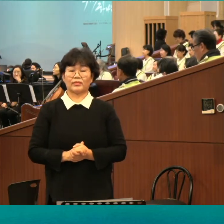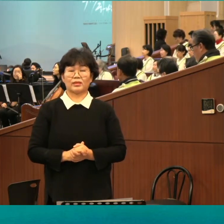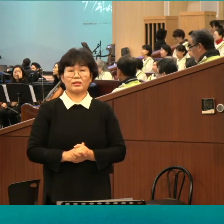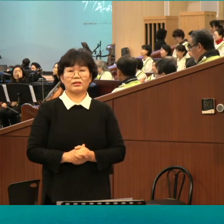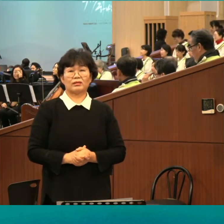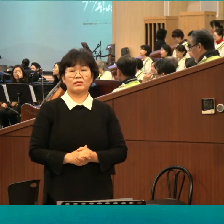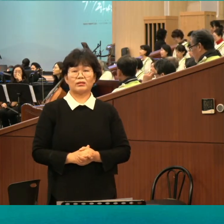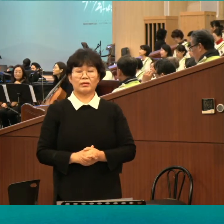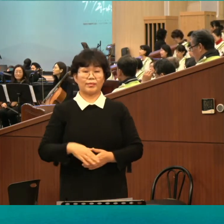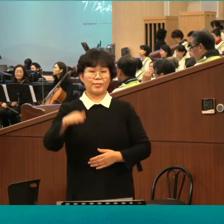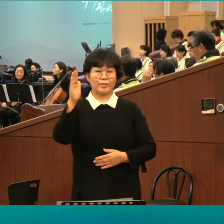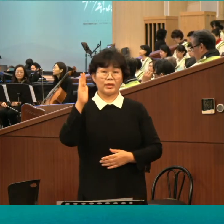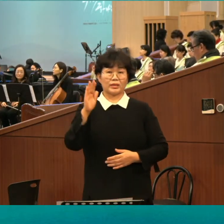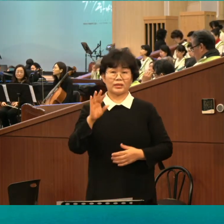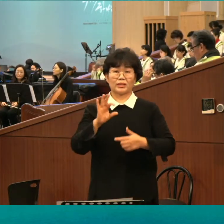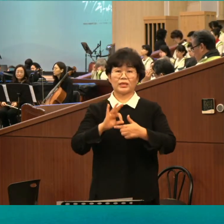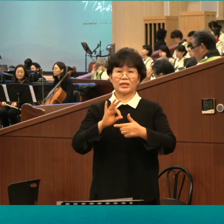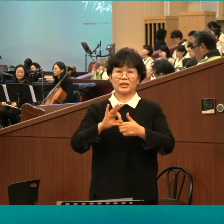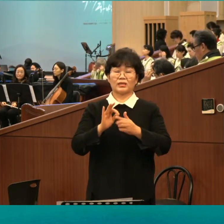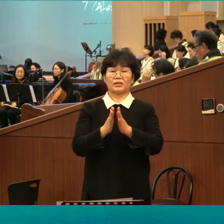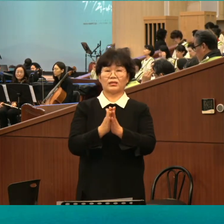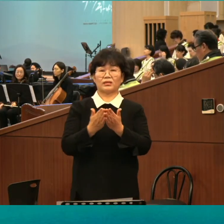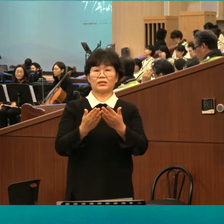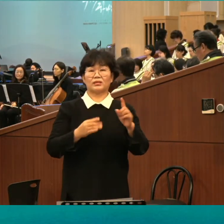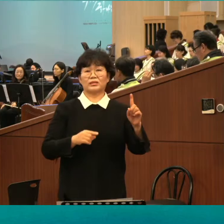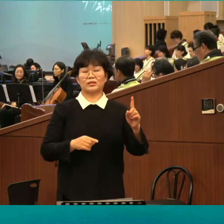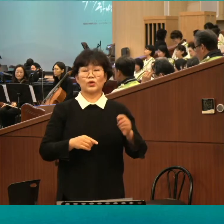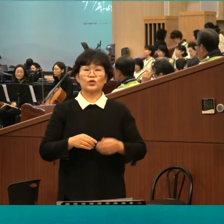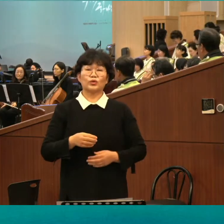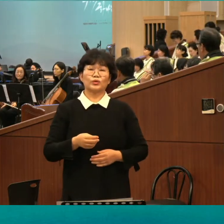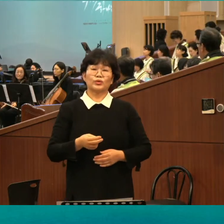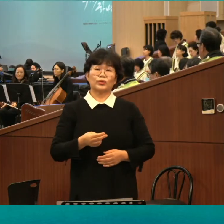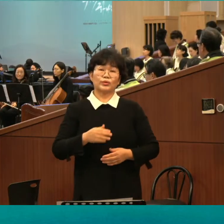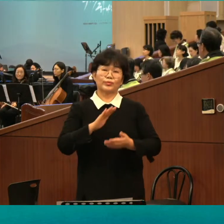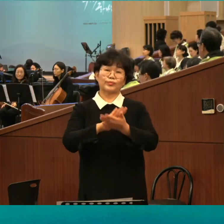자, 우리 하나님 말씀, 우리 유치부